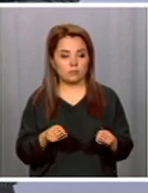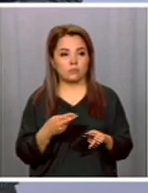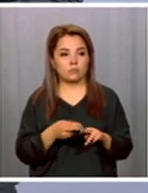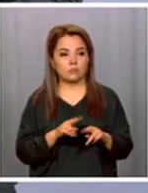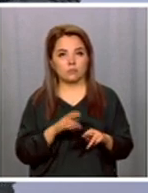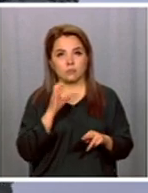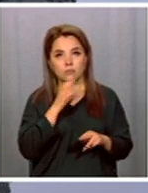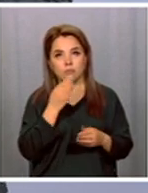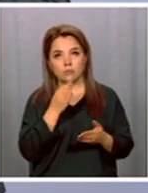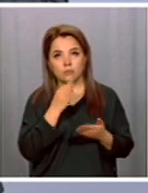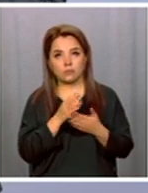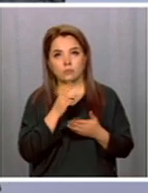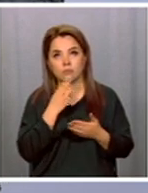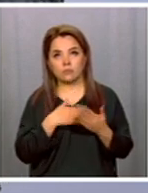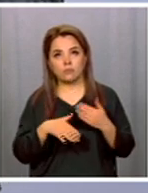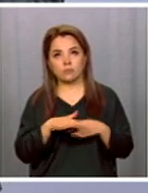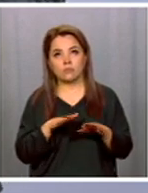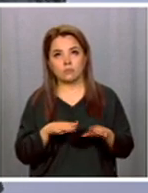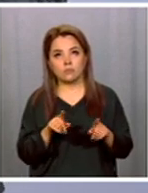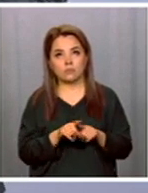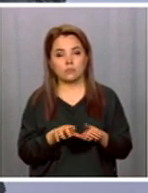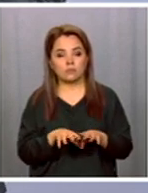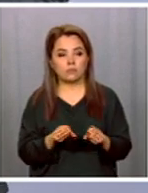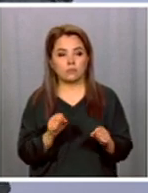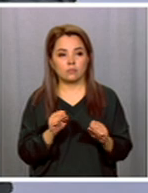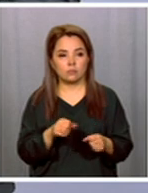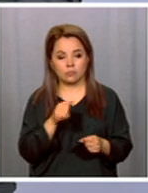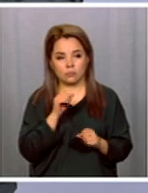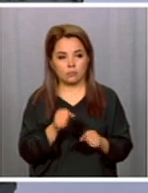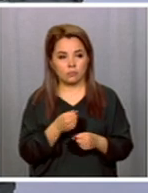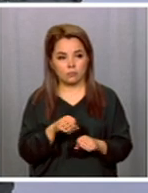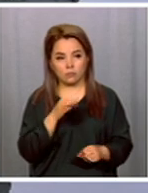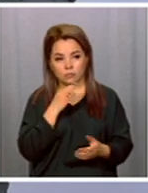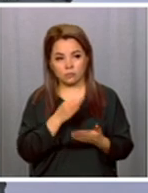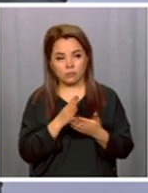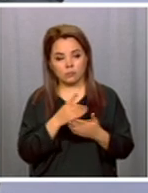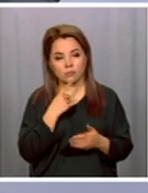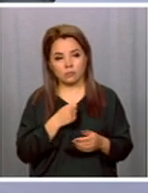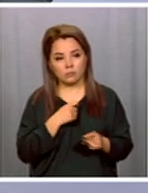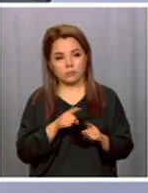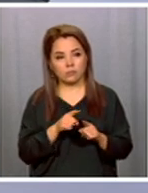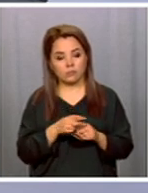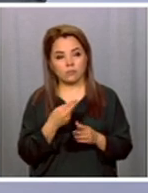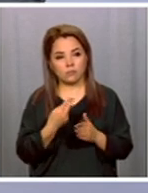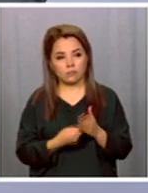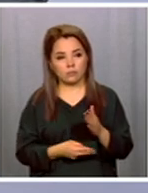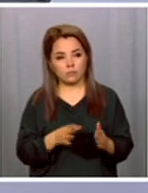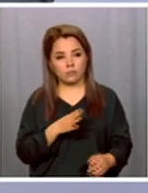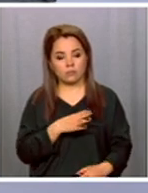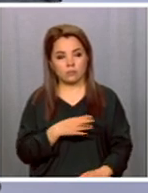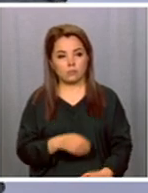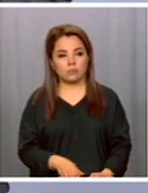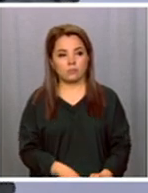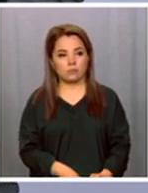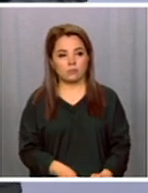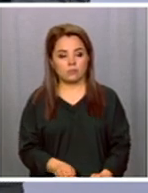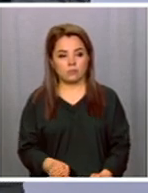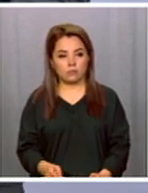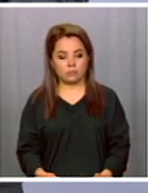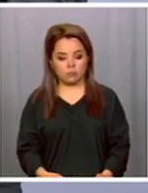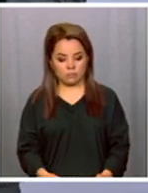солтүстікте Ленинград пен Мурманскіні басып алу мүмкін болмады, әскерлердің ілгерілеуі тоқтатылды. Орталық